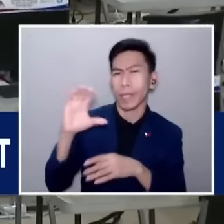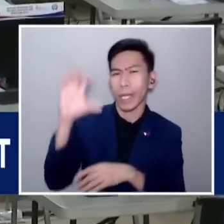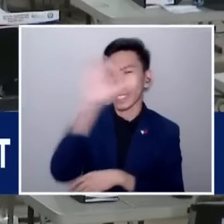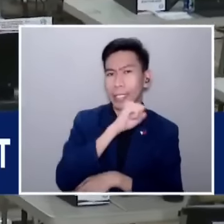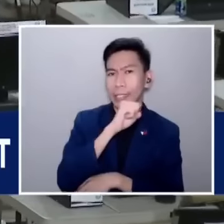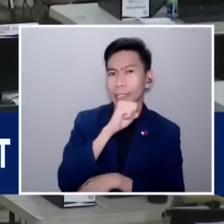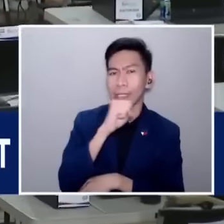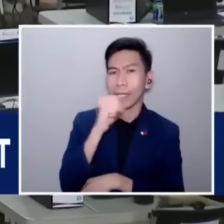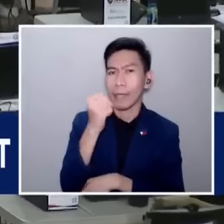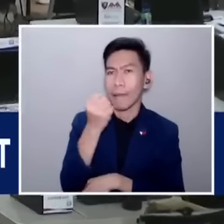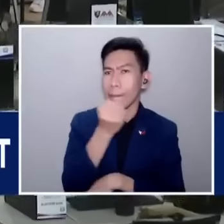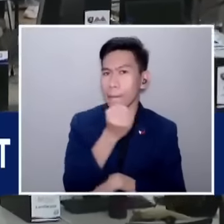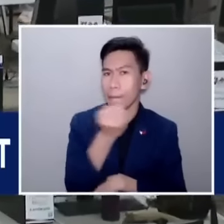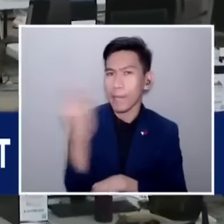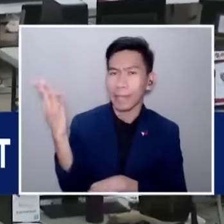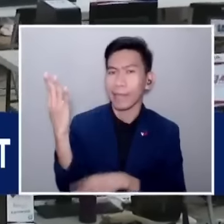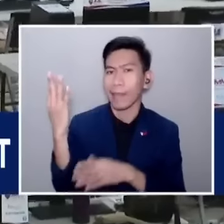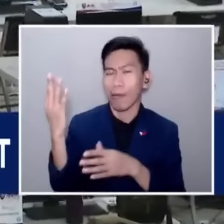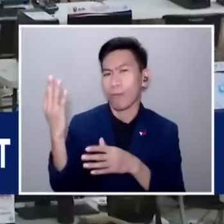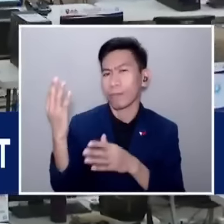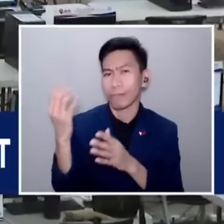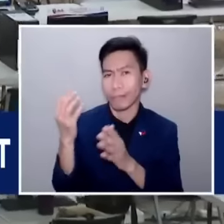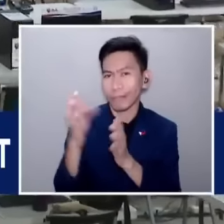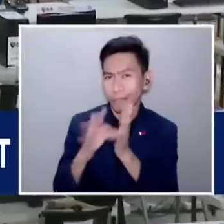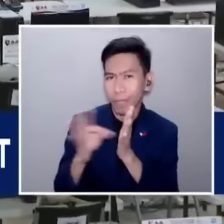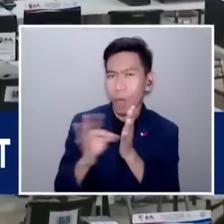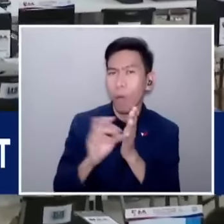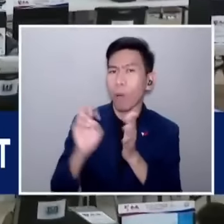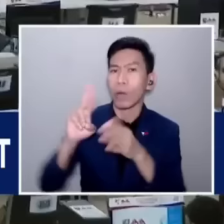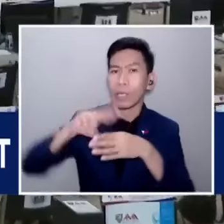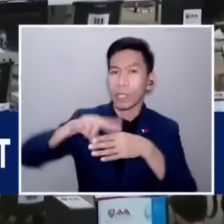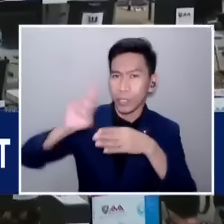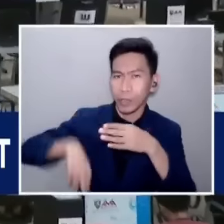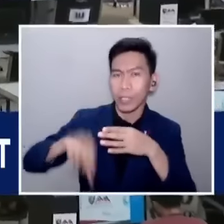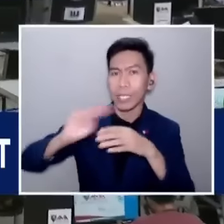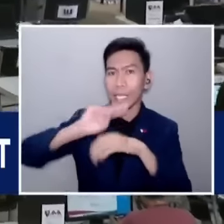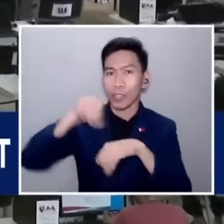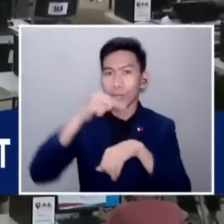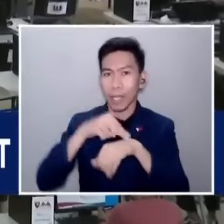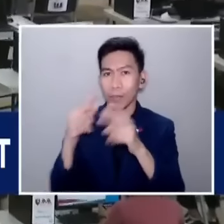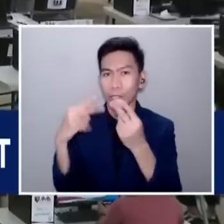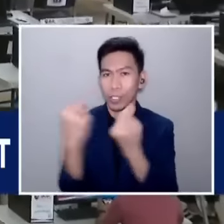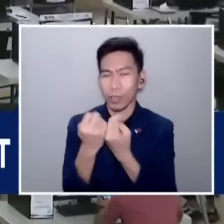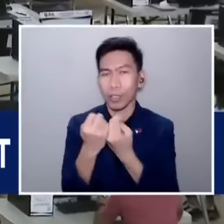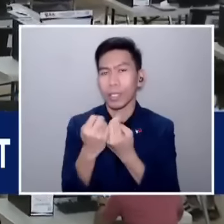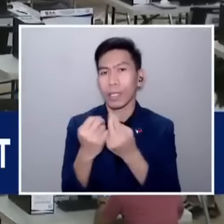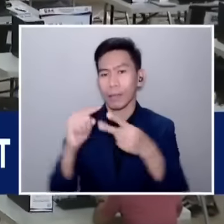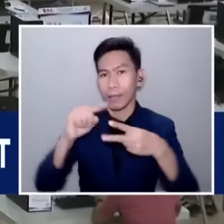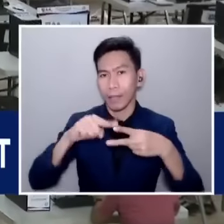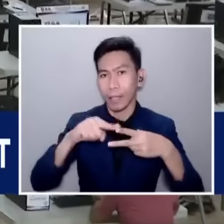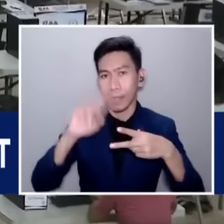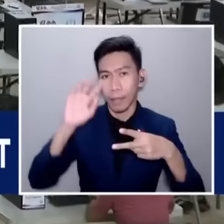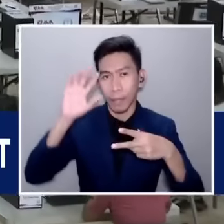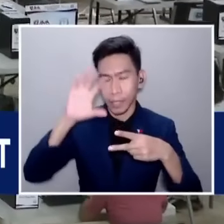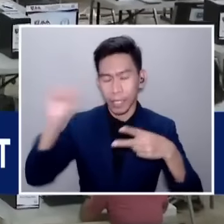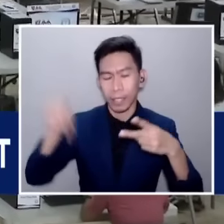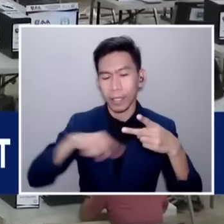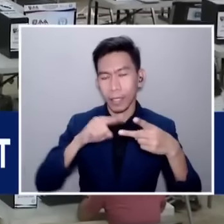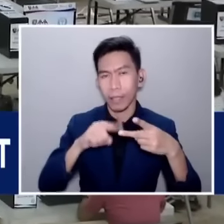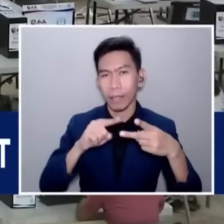ano ang magiging resulta ng halalan para sa mga national polls. No? Yan yung tumatakbo sa pagka-presidente,